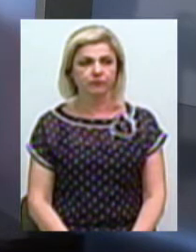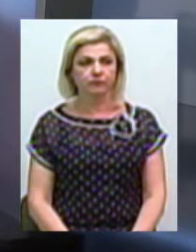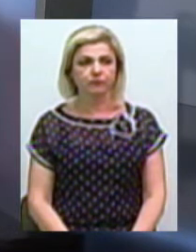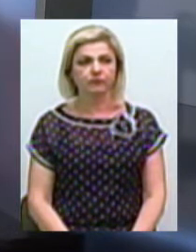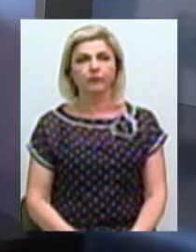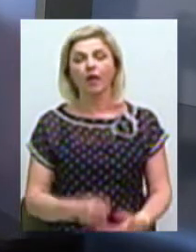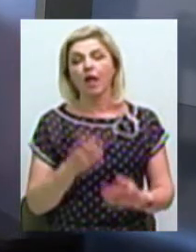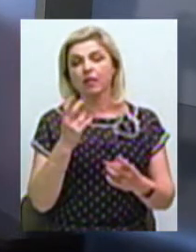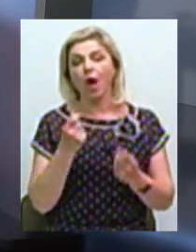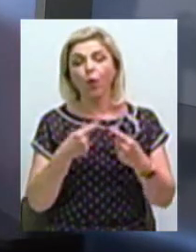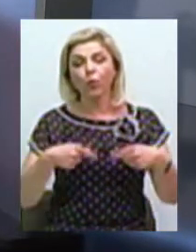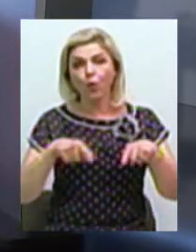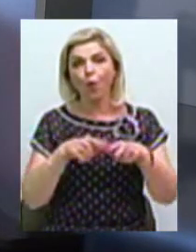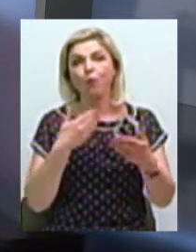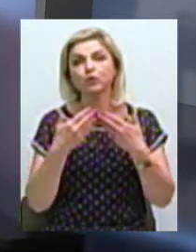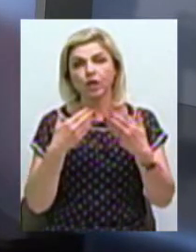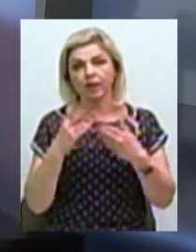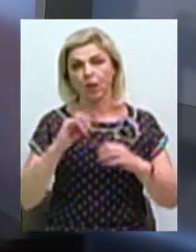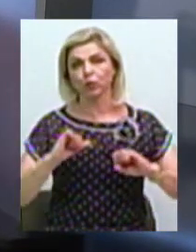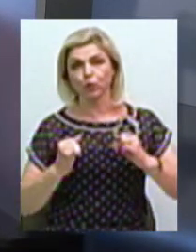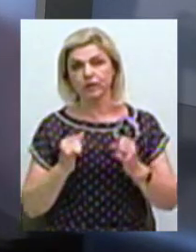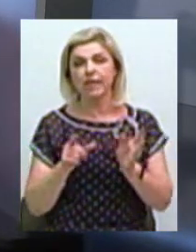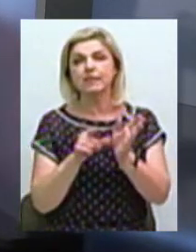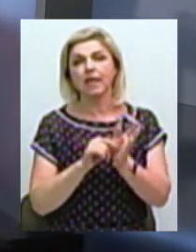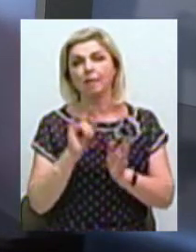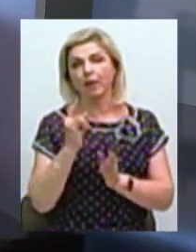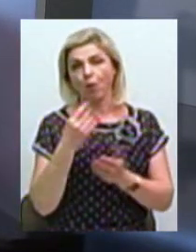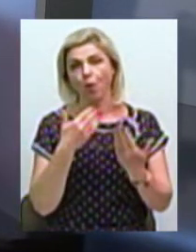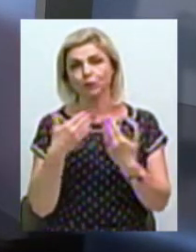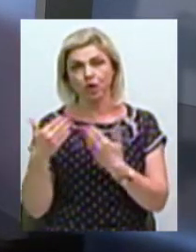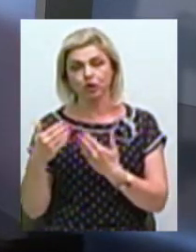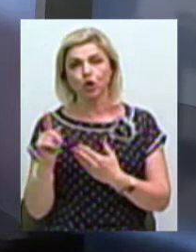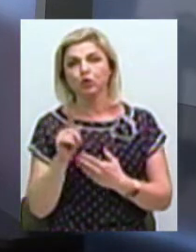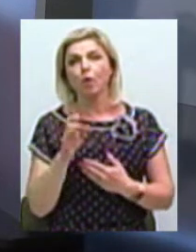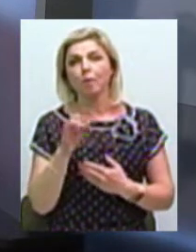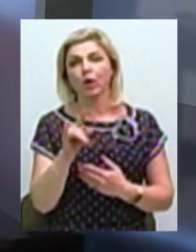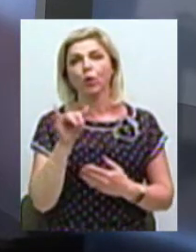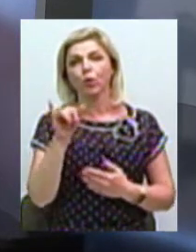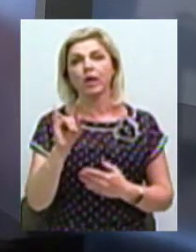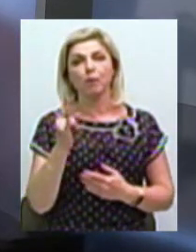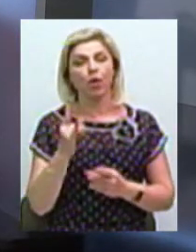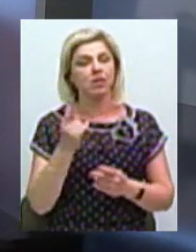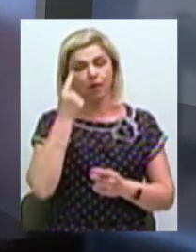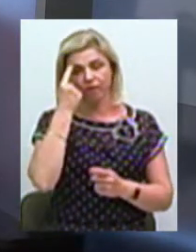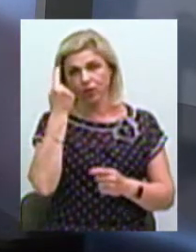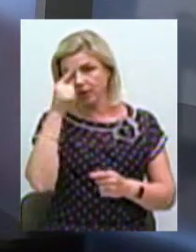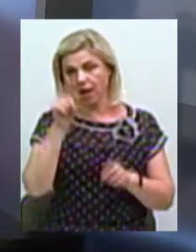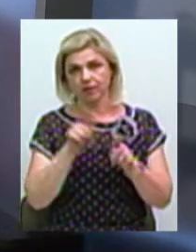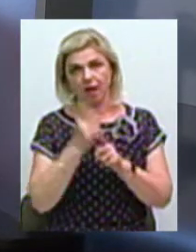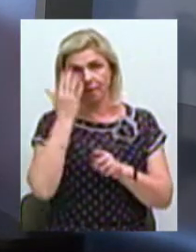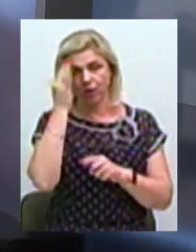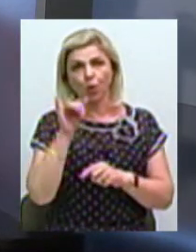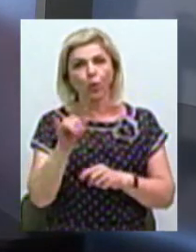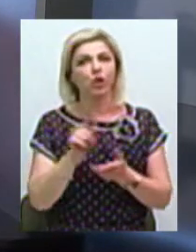друзей, з которыми он общается. Мне кажется, чтобы у ребенка не возникало вообще такой мысли, у него не должно